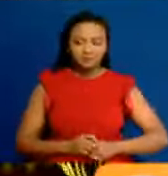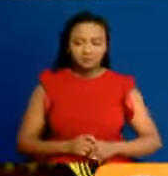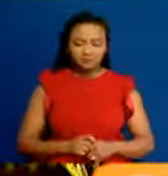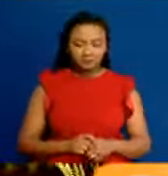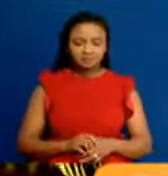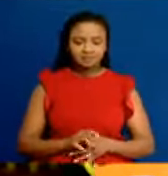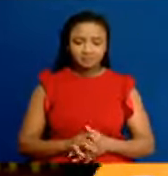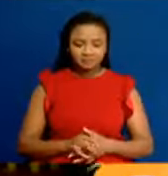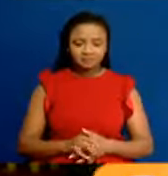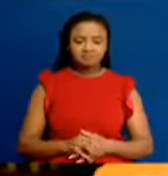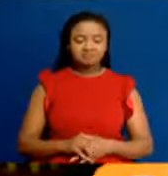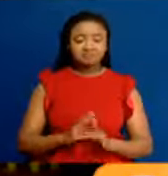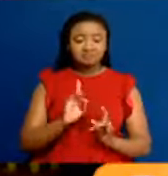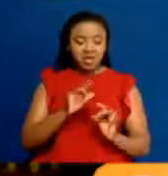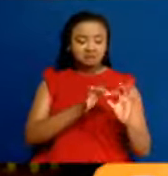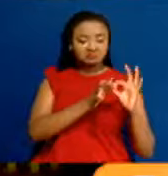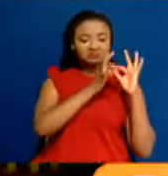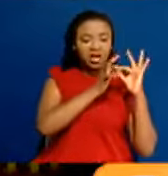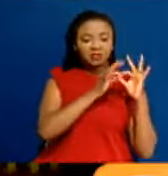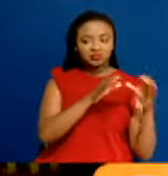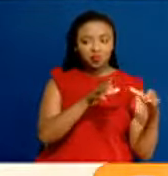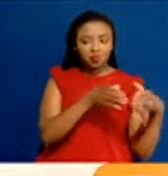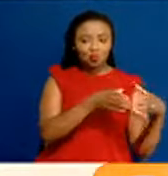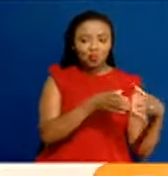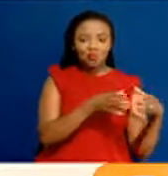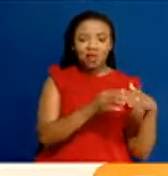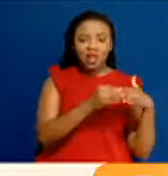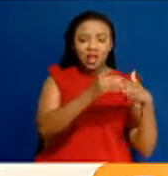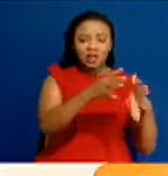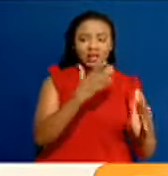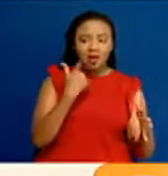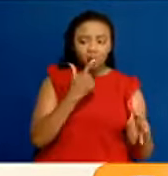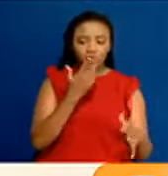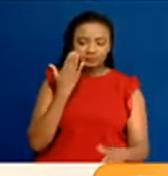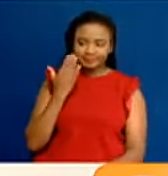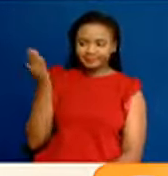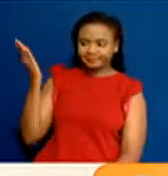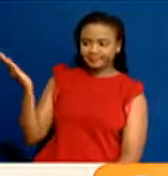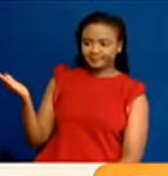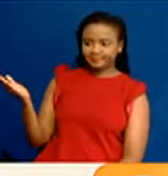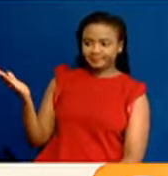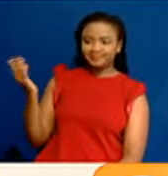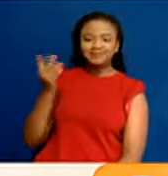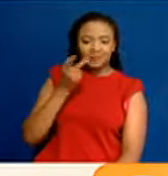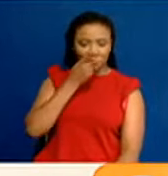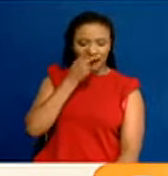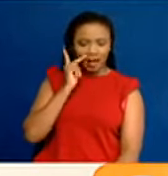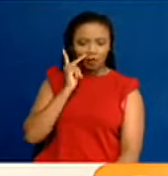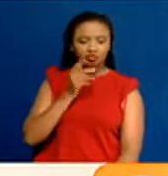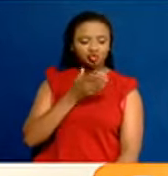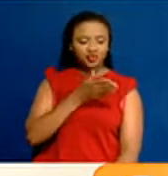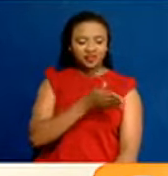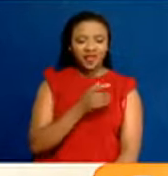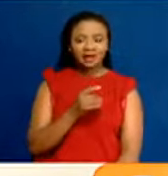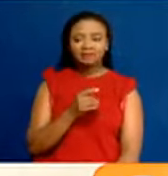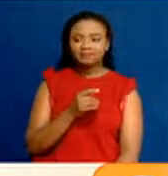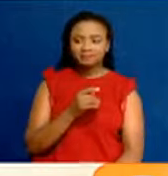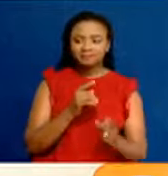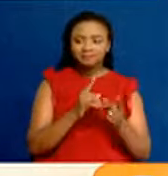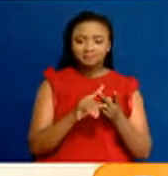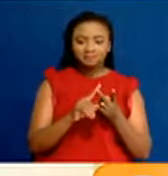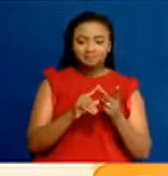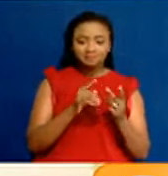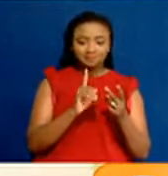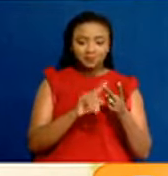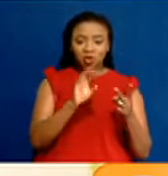Huku muungano wa Azimio ukiwakilishwa na kiongozi wa chama cha Wiper, Kalonzo Musyoka, kiongozi wa wengi